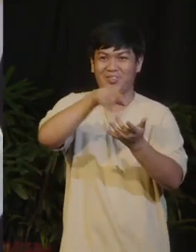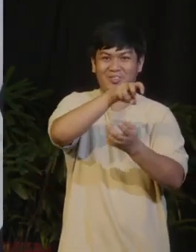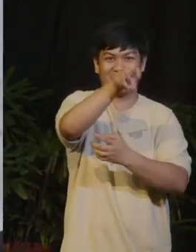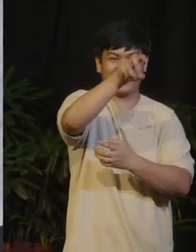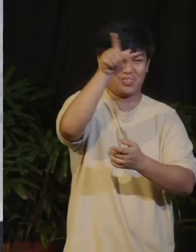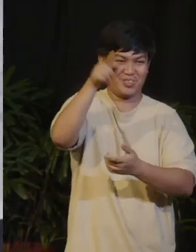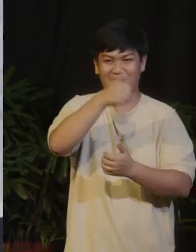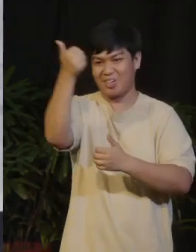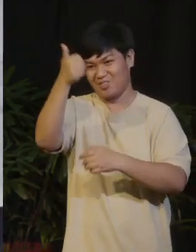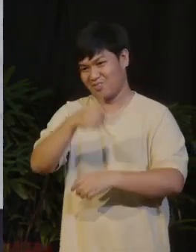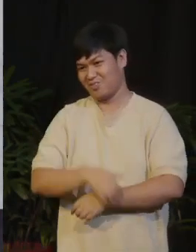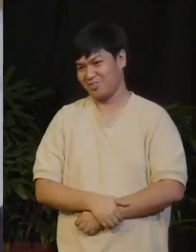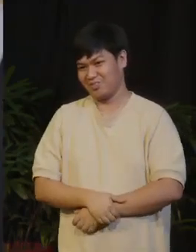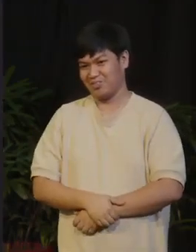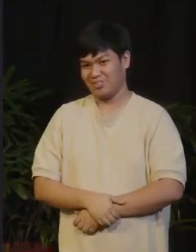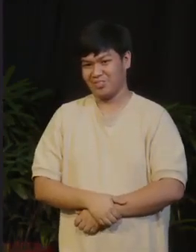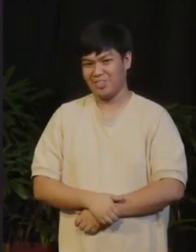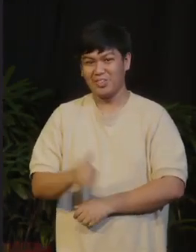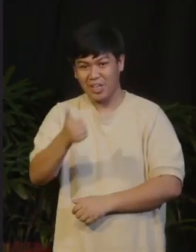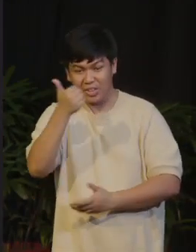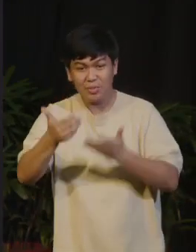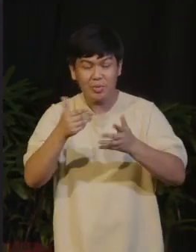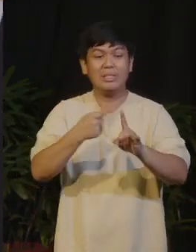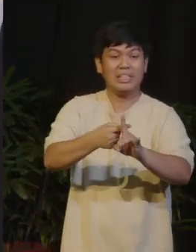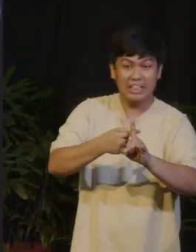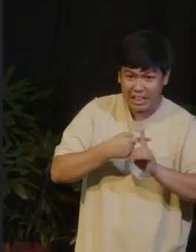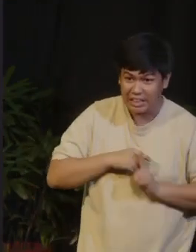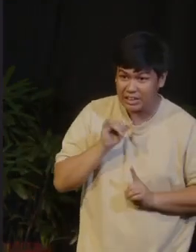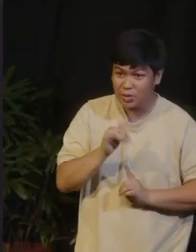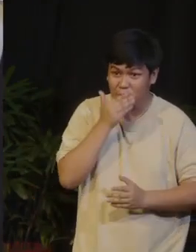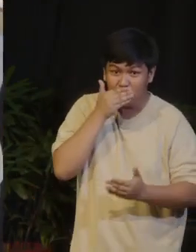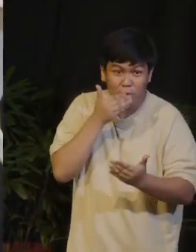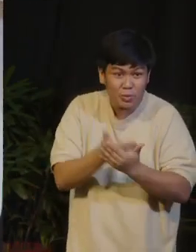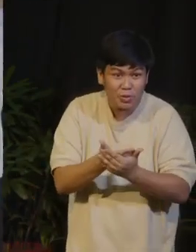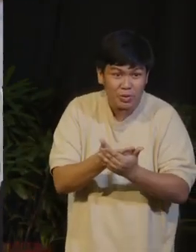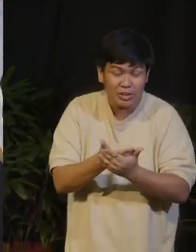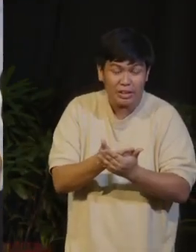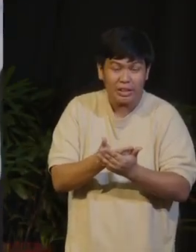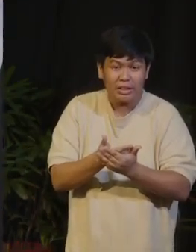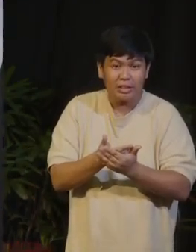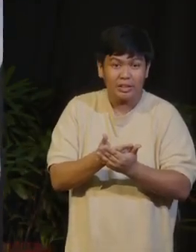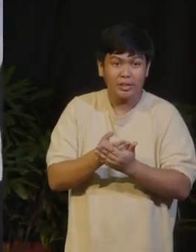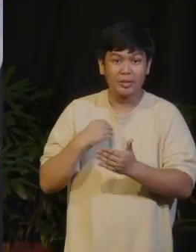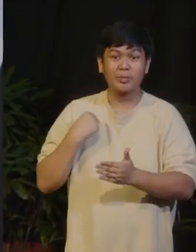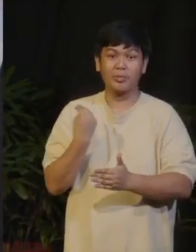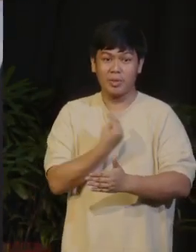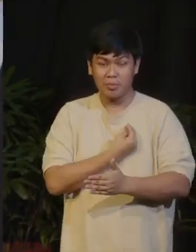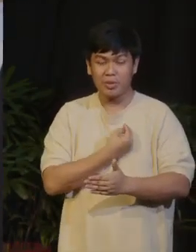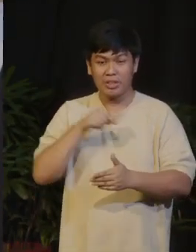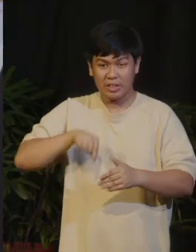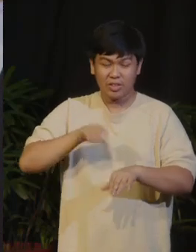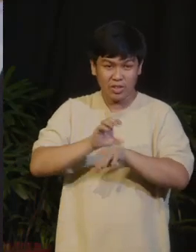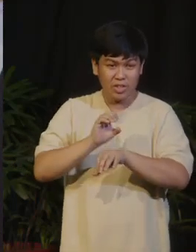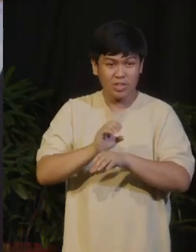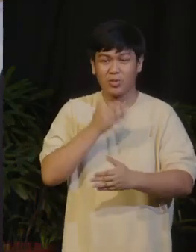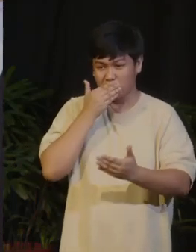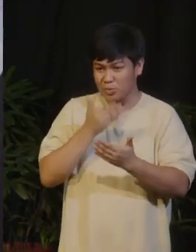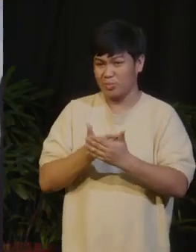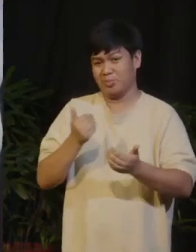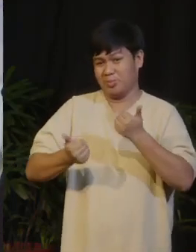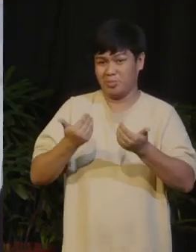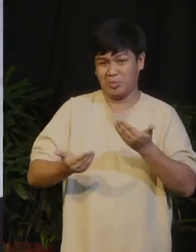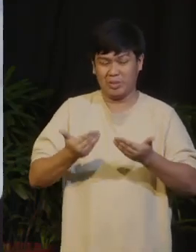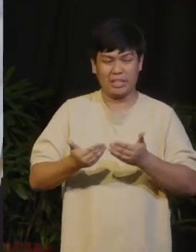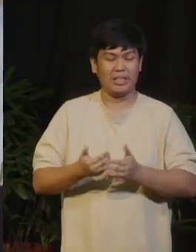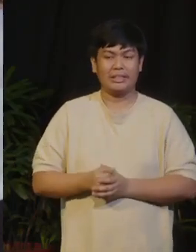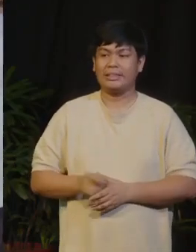iba sa kanila ay tumanggap na sa Panginoon at naging miyembro na ng ating iglesia.